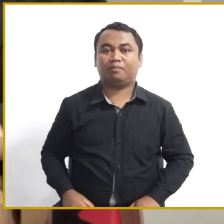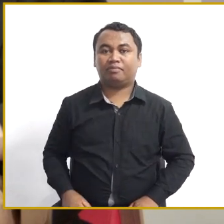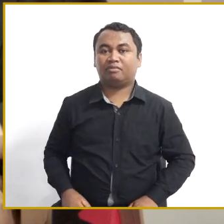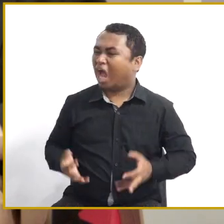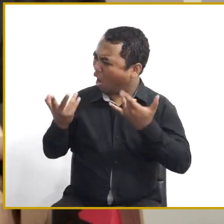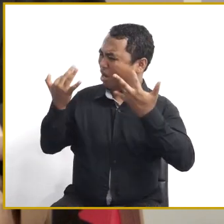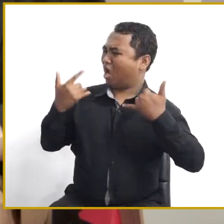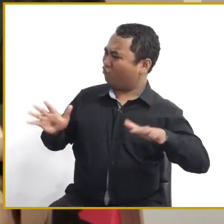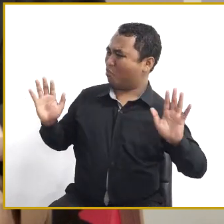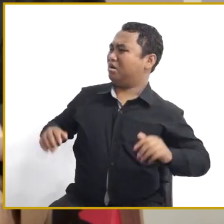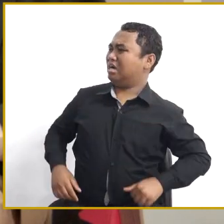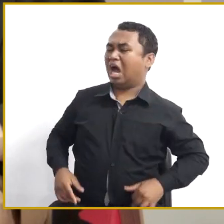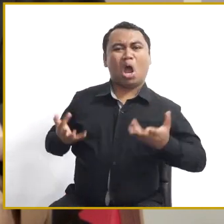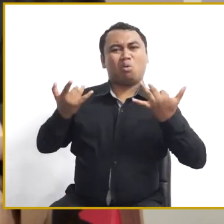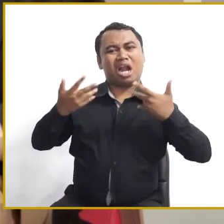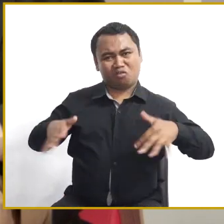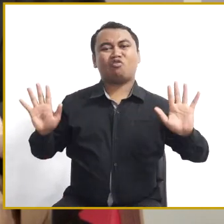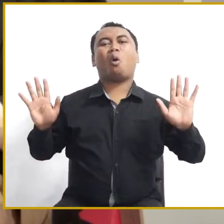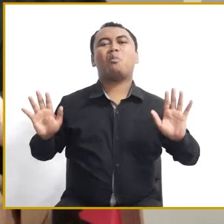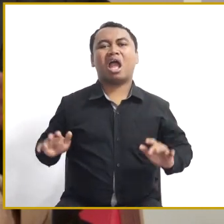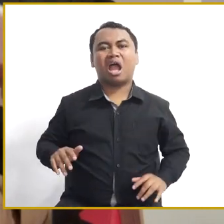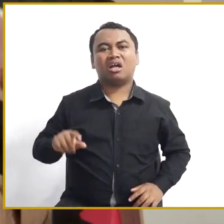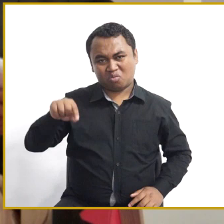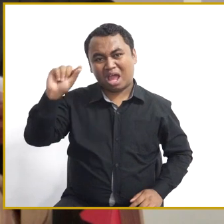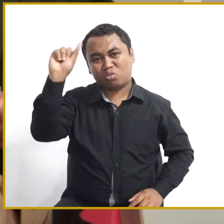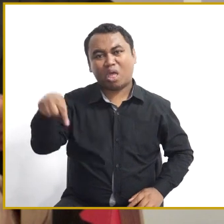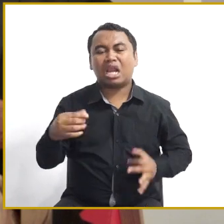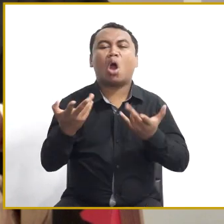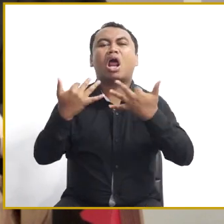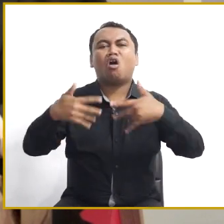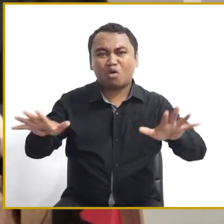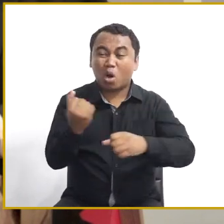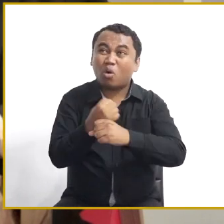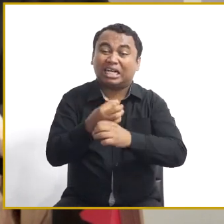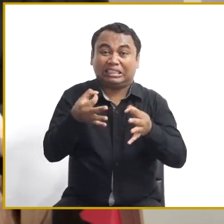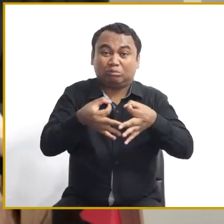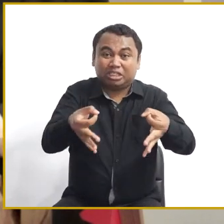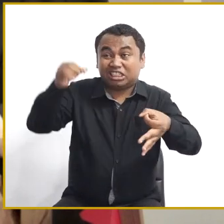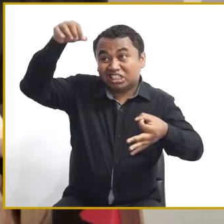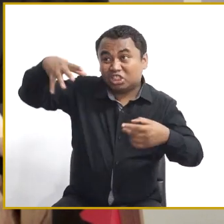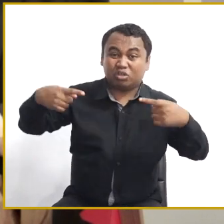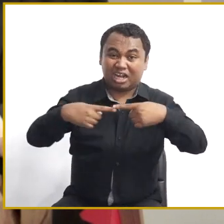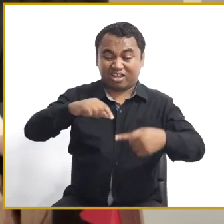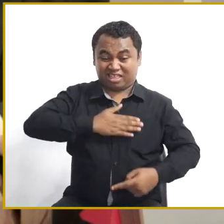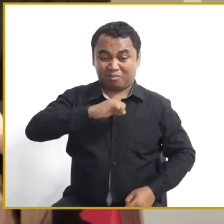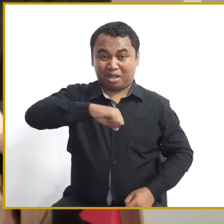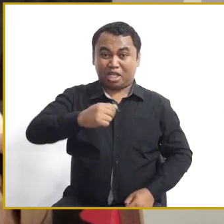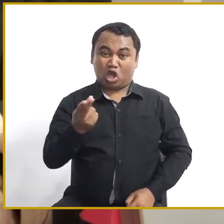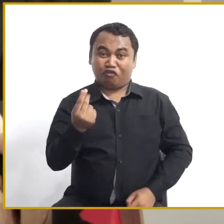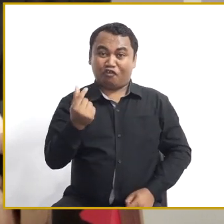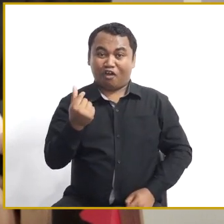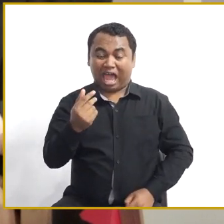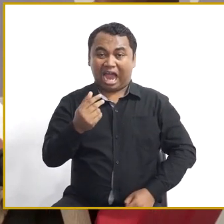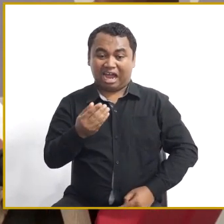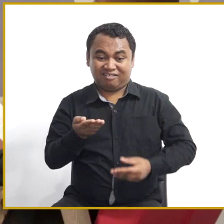hahafahatsika manatanteraka an'izay zavatra resahanao izay raha ohatra ka tsy manana an'izay herinaratra entina ampiasana sy rosoina makany amina elektronika